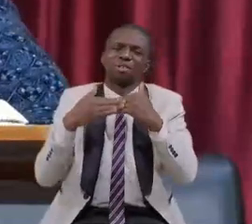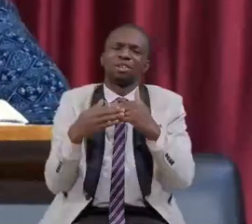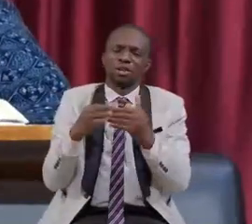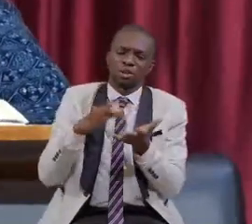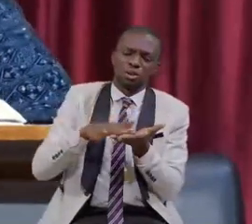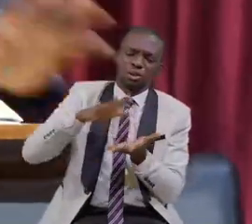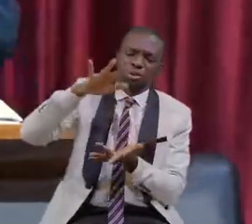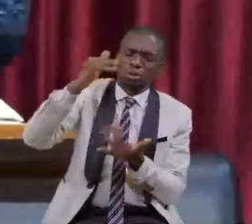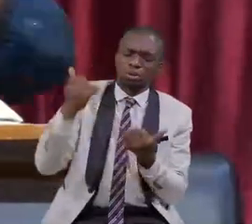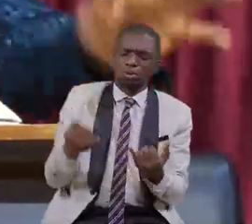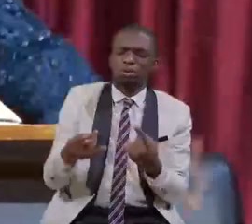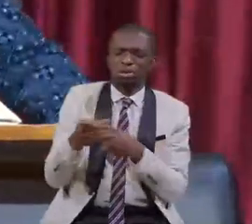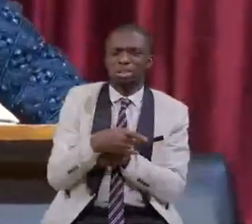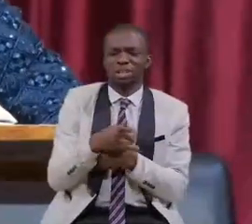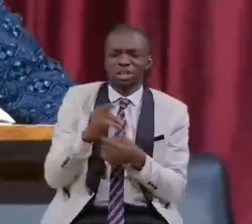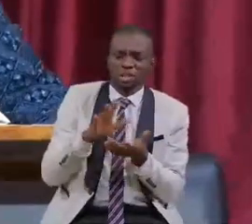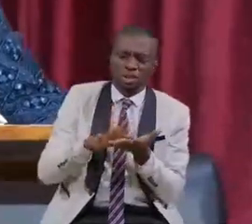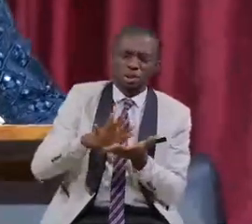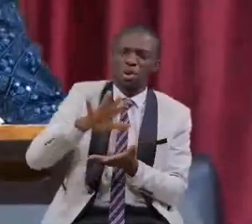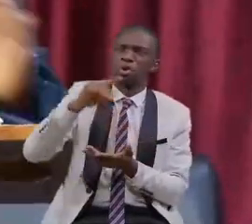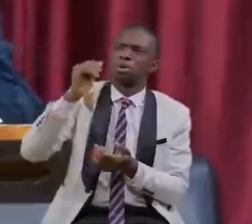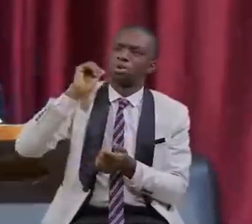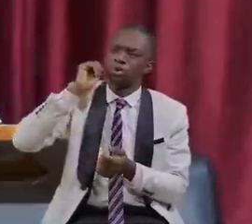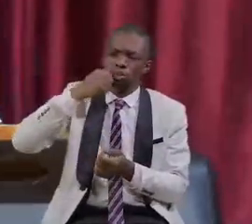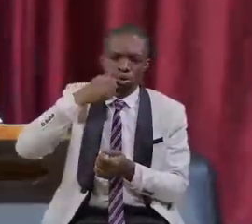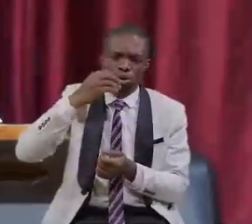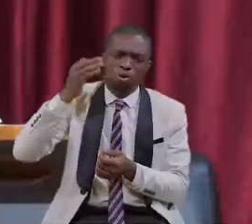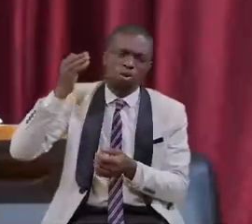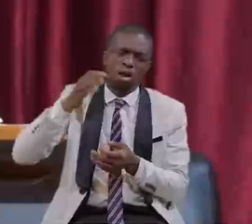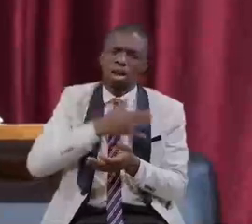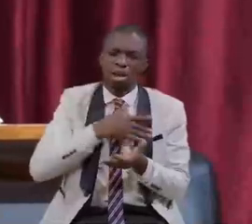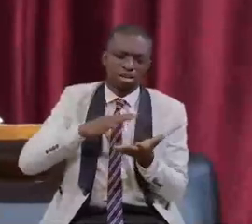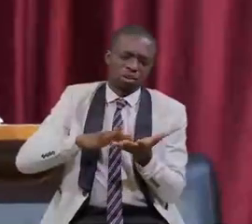demain, la gloire pour toujours.